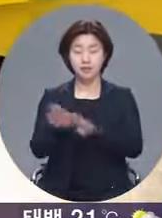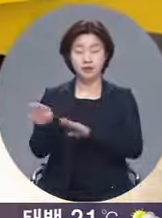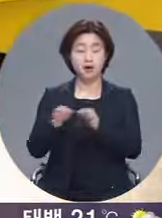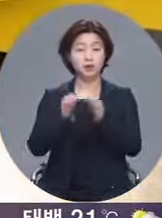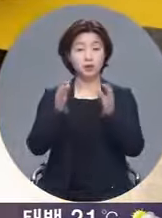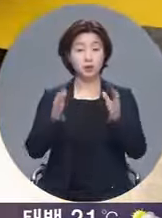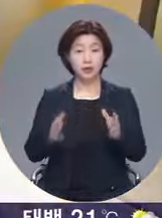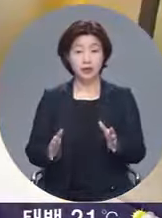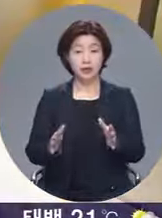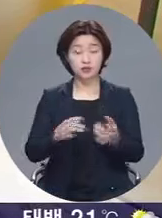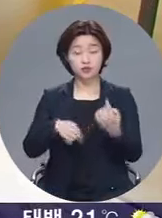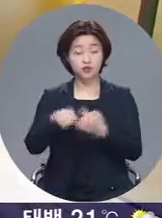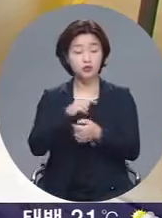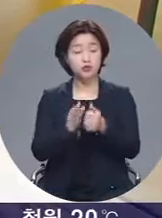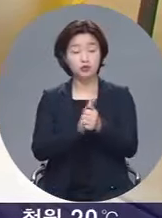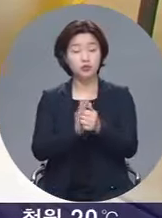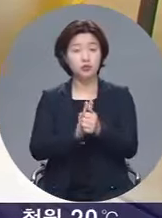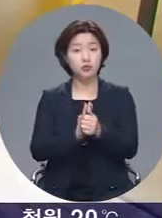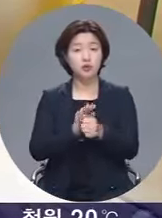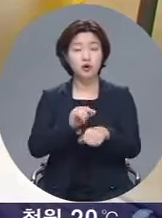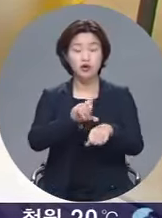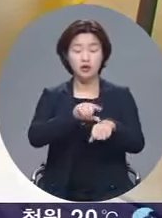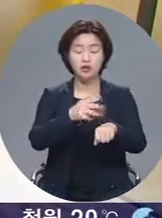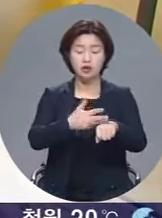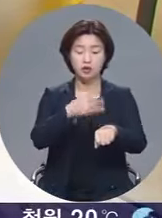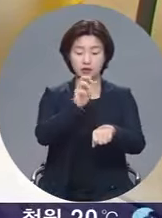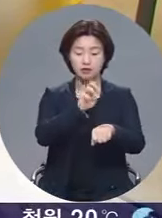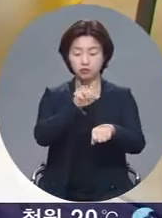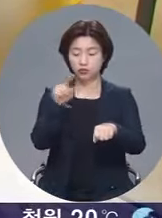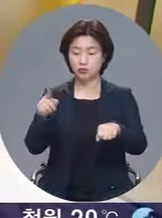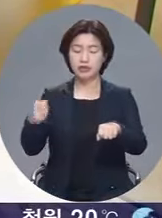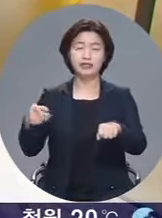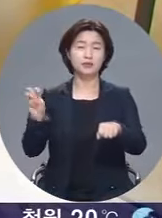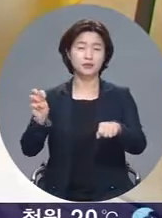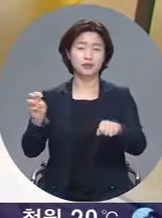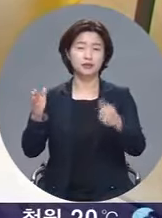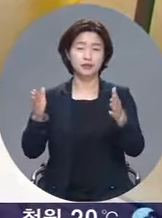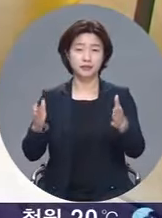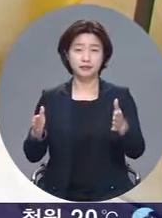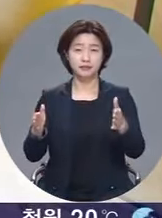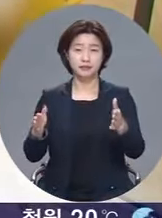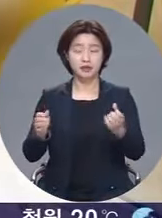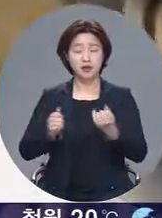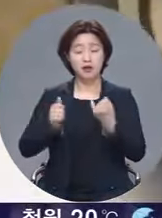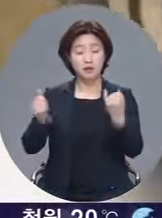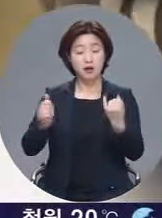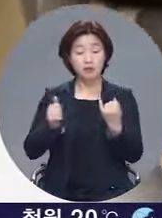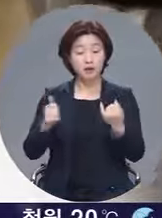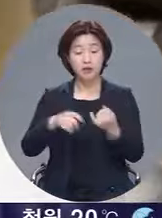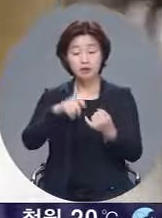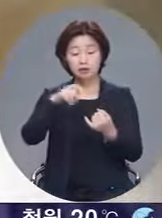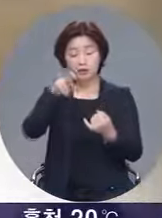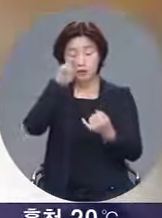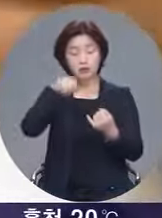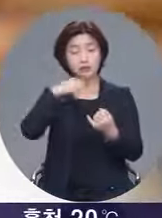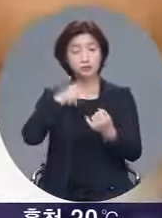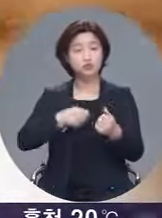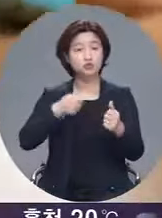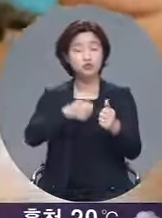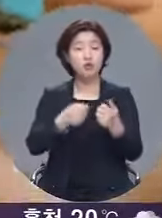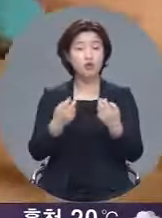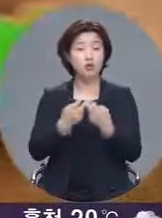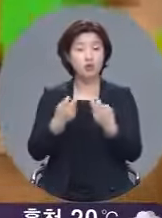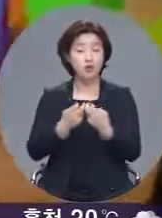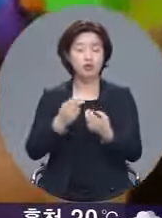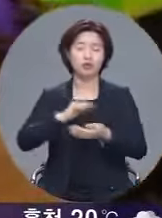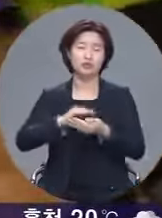운영 시간은 오전 8시 30분부터 오후 1시 30분까지. 맞벌이 부부가 점심밥을 챙겨주려면 도시락 밖에는